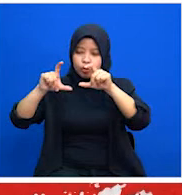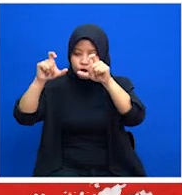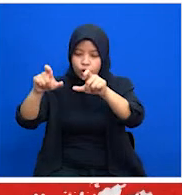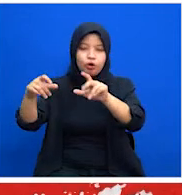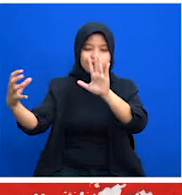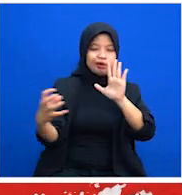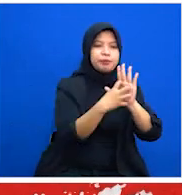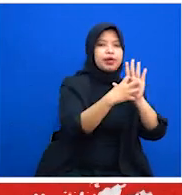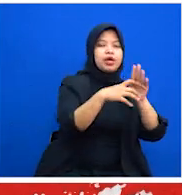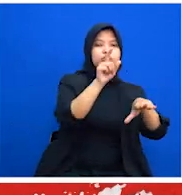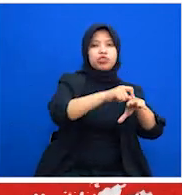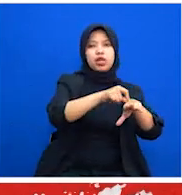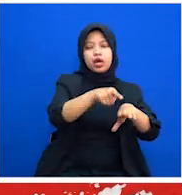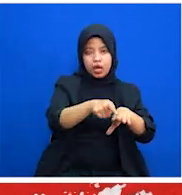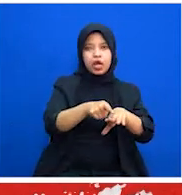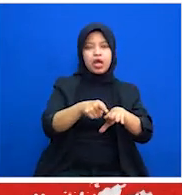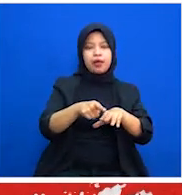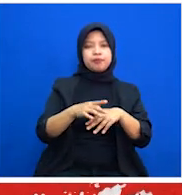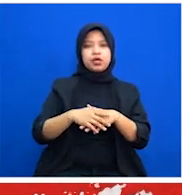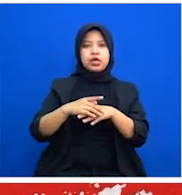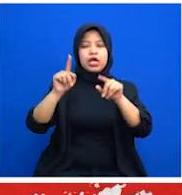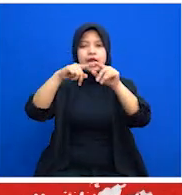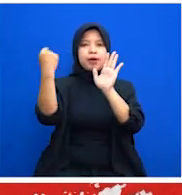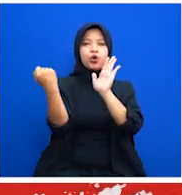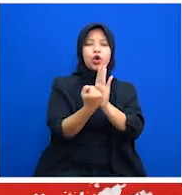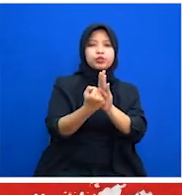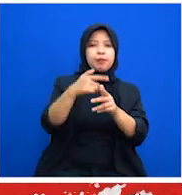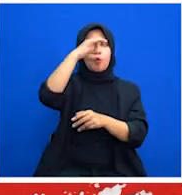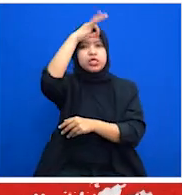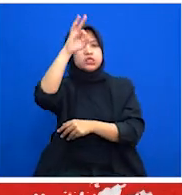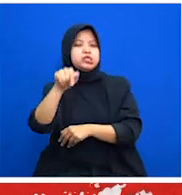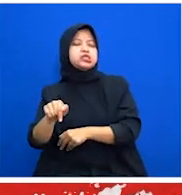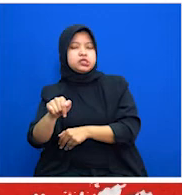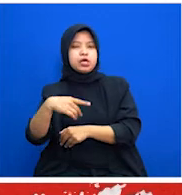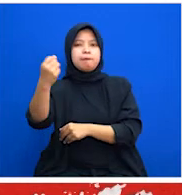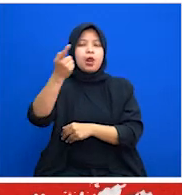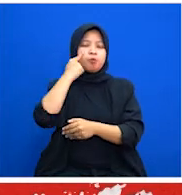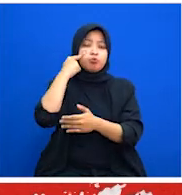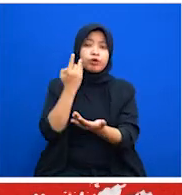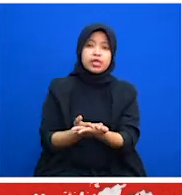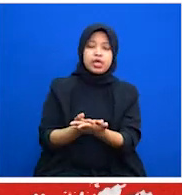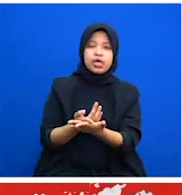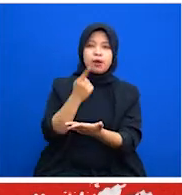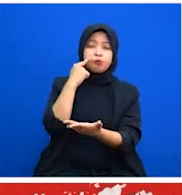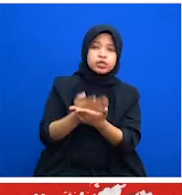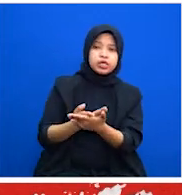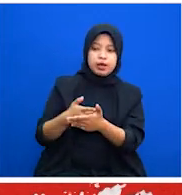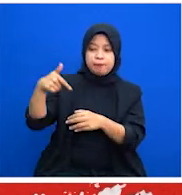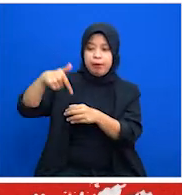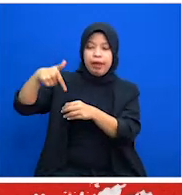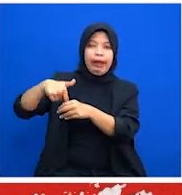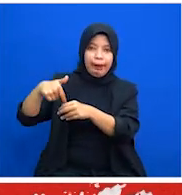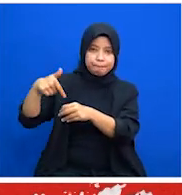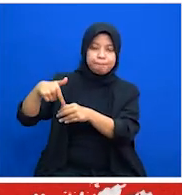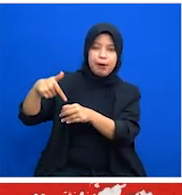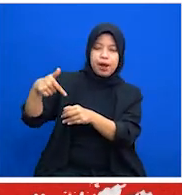surat eh yang berkop kepolisian disana Dan itu disebut sebagai bukti bahwa kalau nanti mengisi BBM